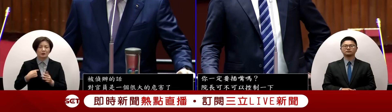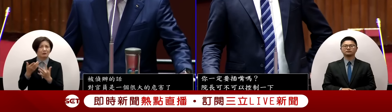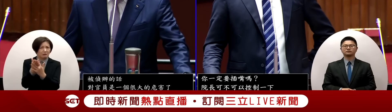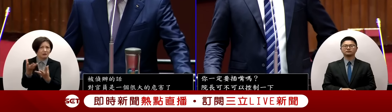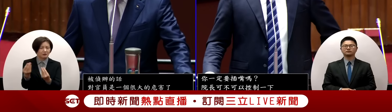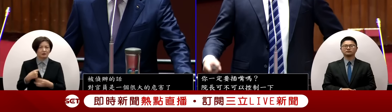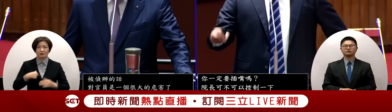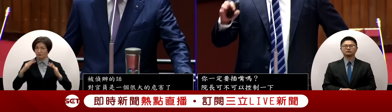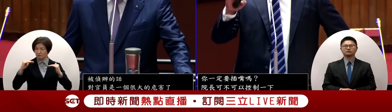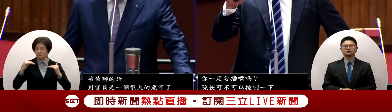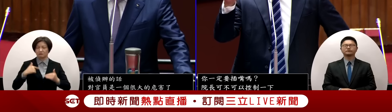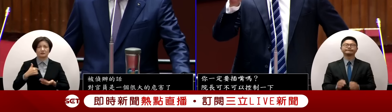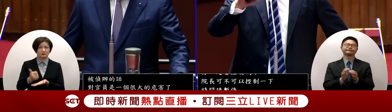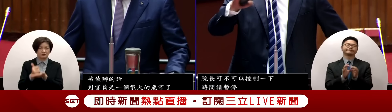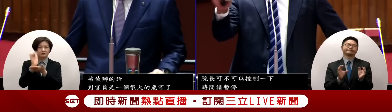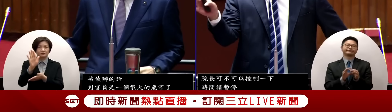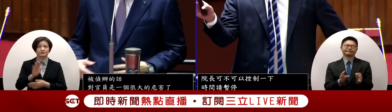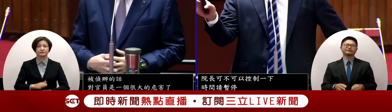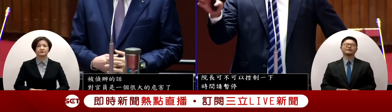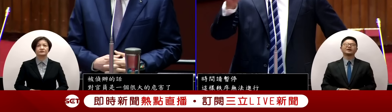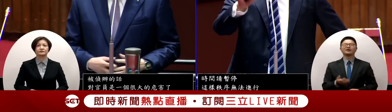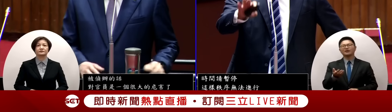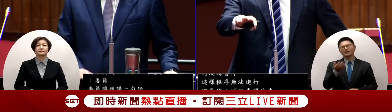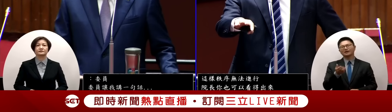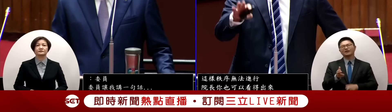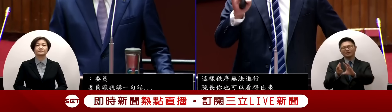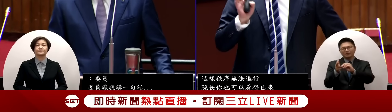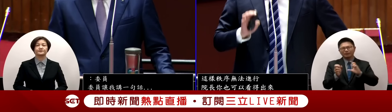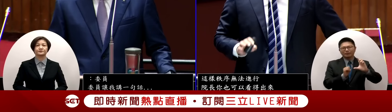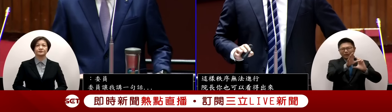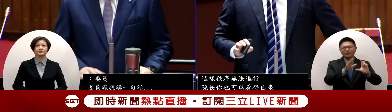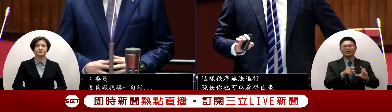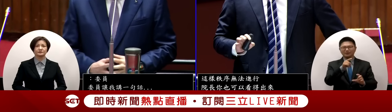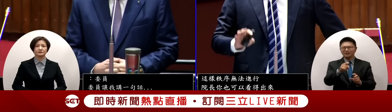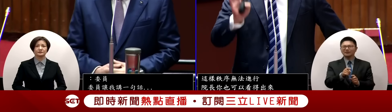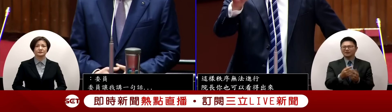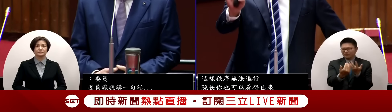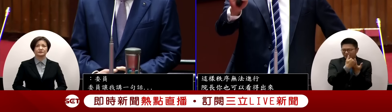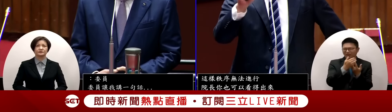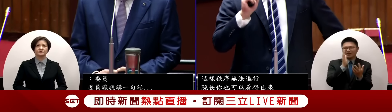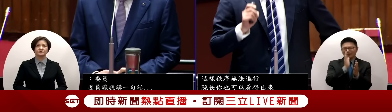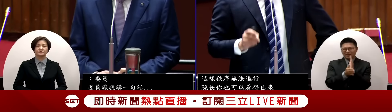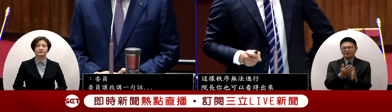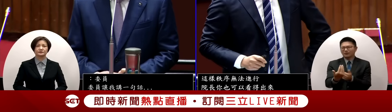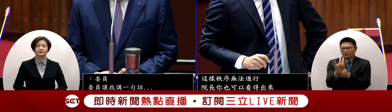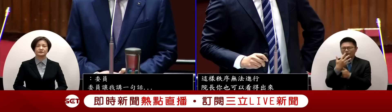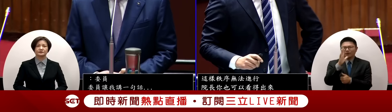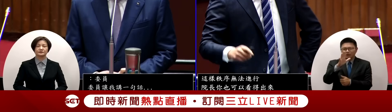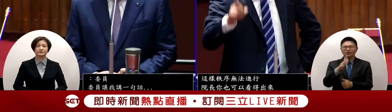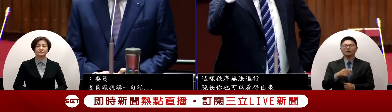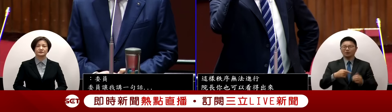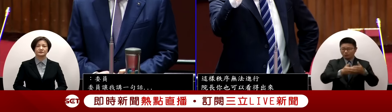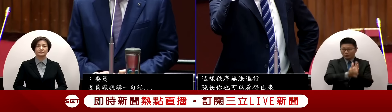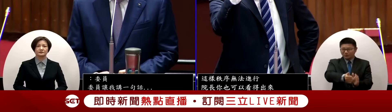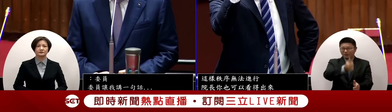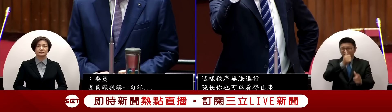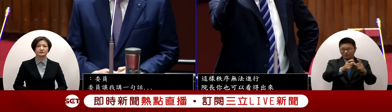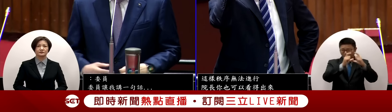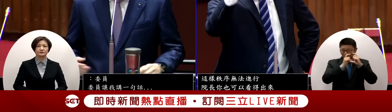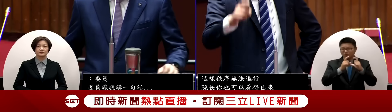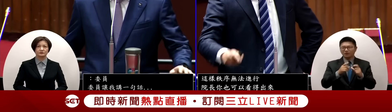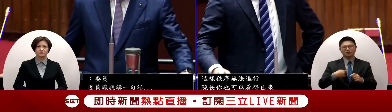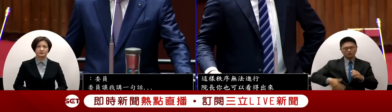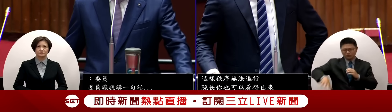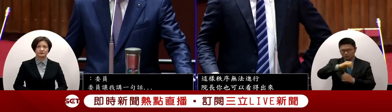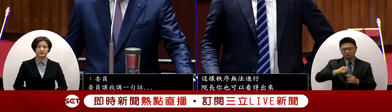这是礼貌尊重。 没有关系啦，刚刚有直播，你到底是插话还是有请求？部长有没有针对问题回答？全国人